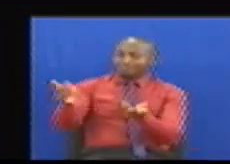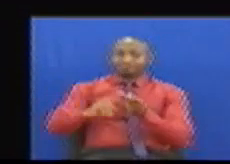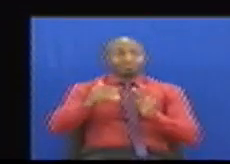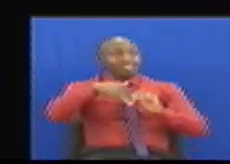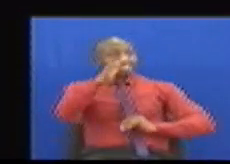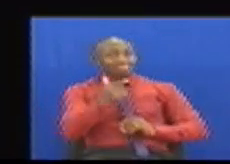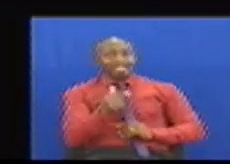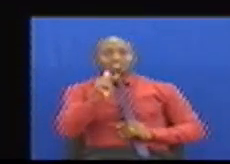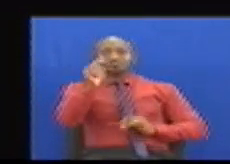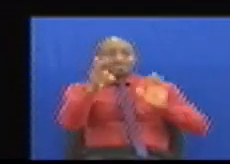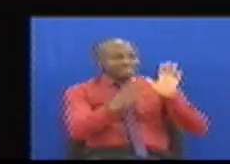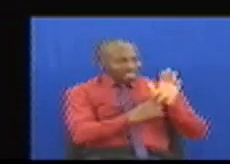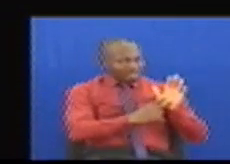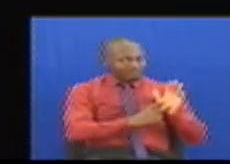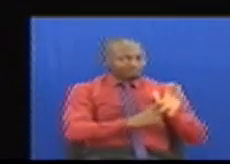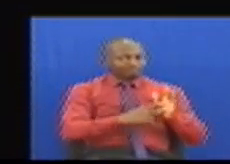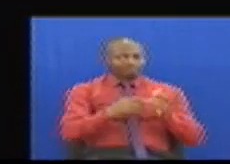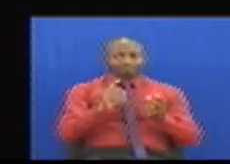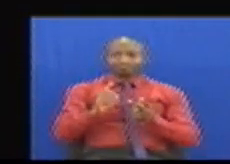trilioni 7 Mheshimiwa mwenyekiti.